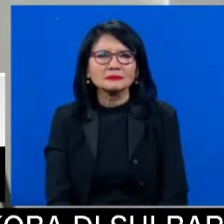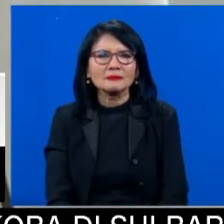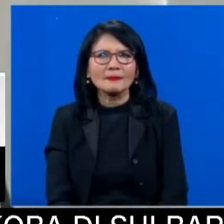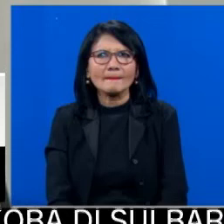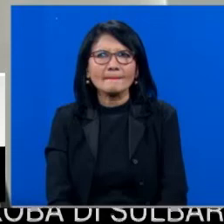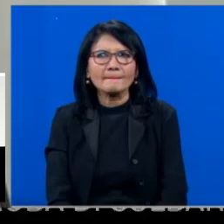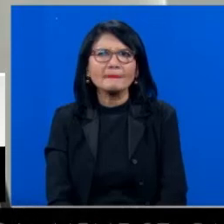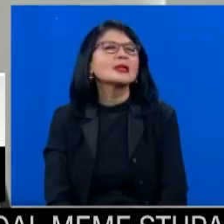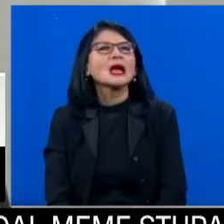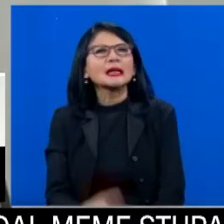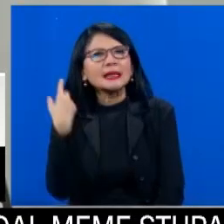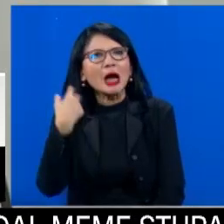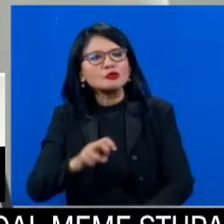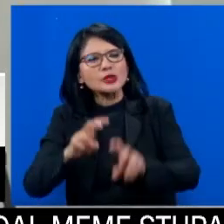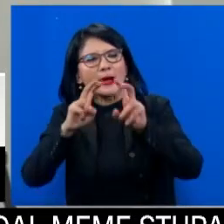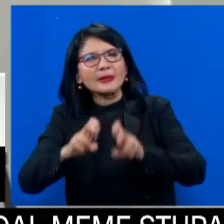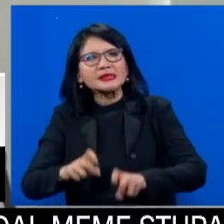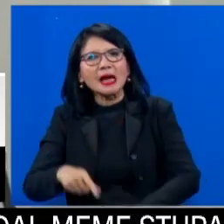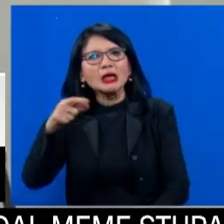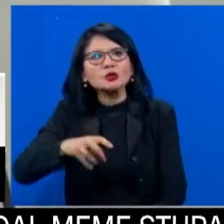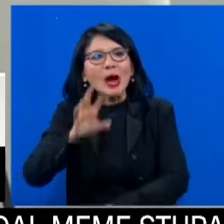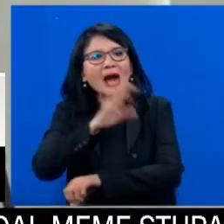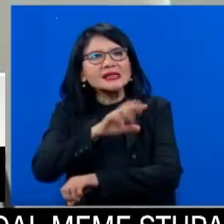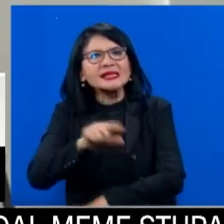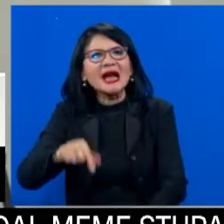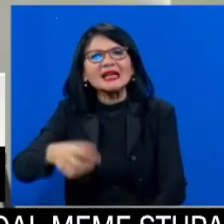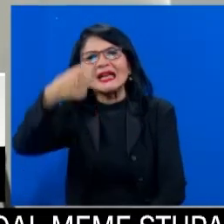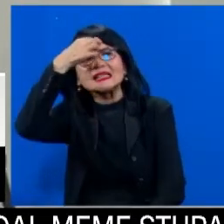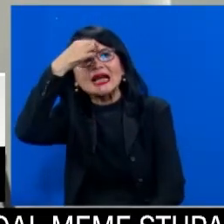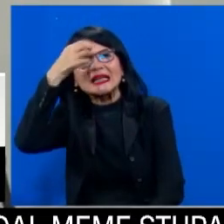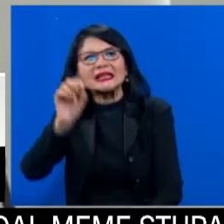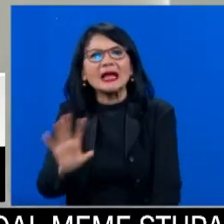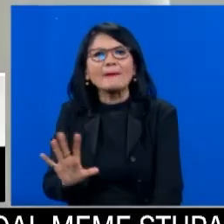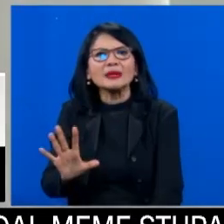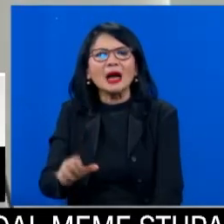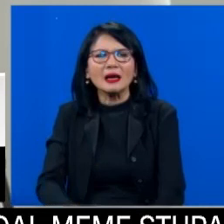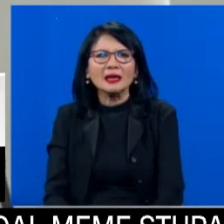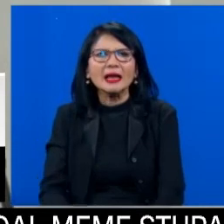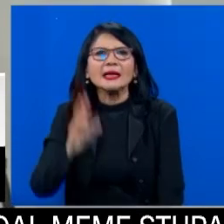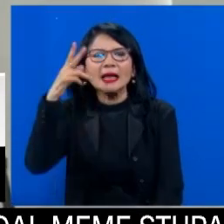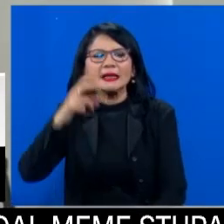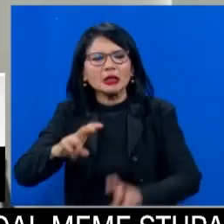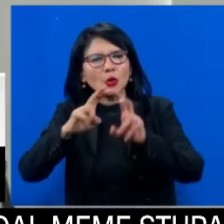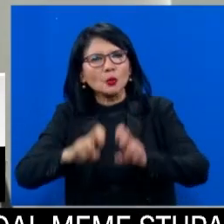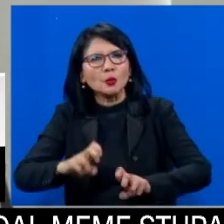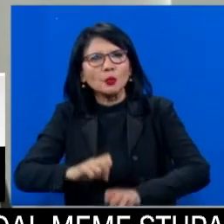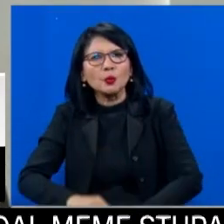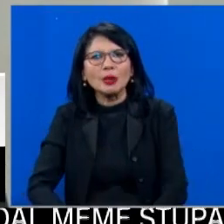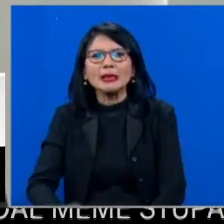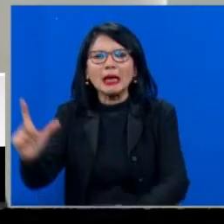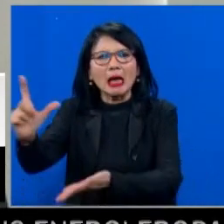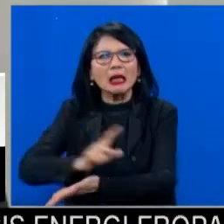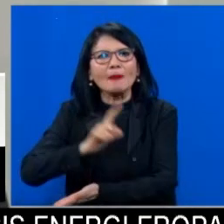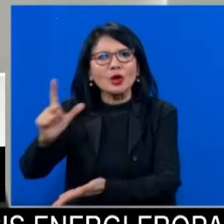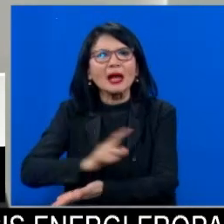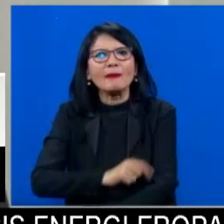Membawa penyakit atau tidak. Jadi nanti kita akan melakukan langkah-langkah penyidikan terkait dengan laporan yang sudah diberikan